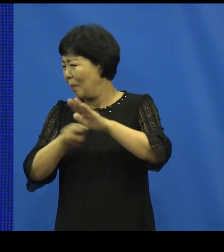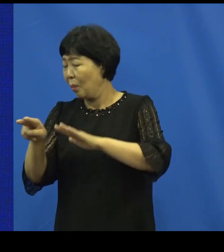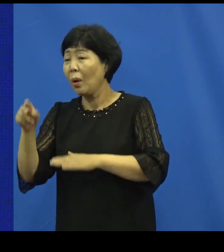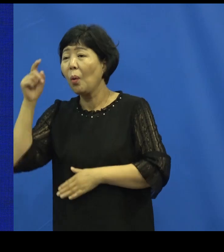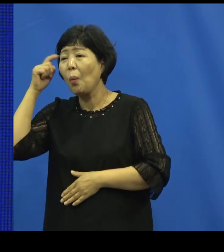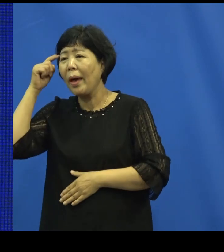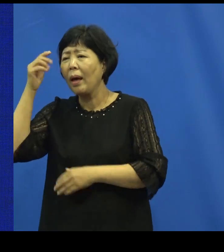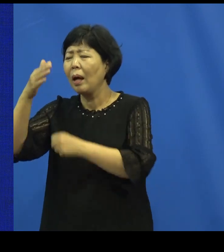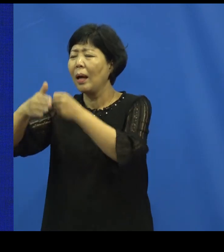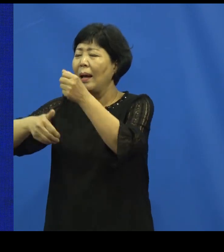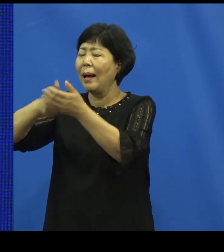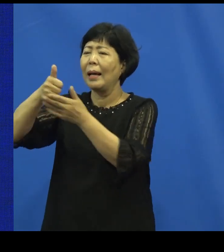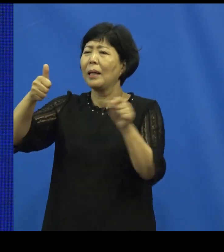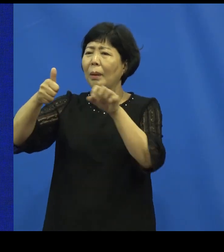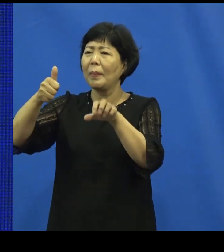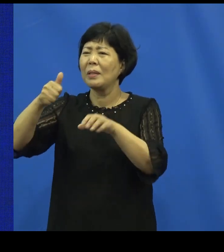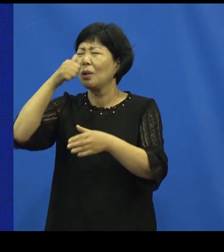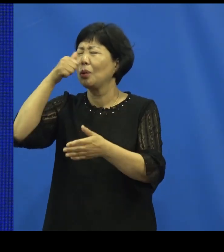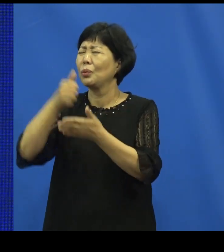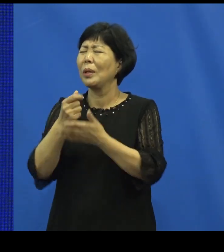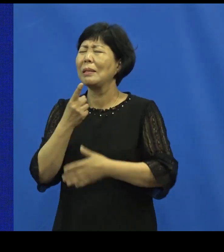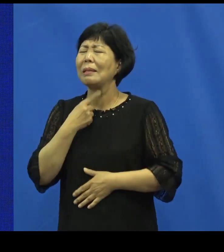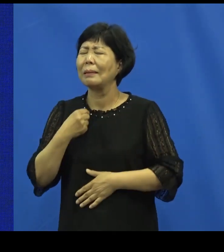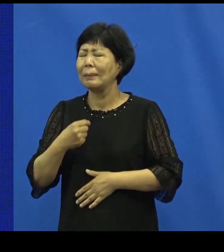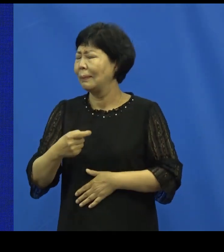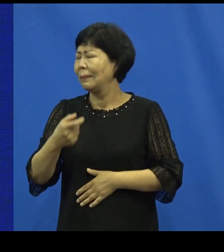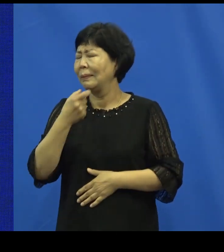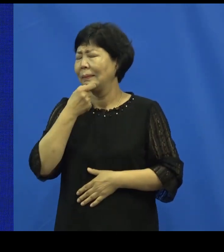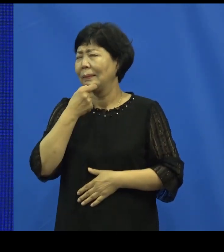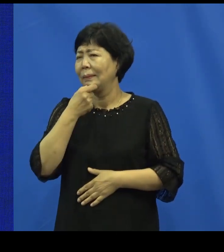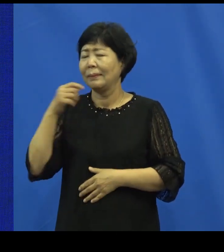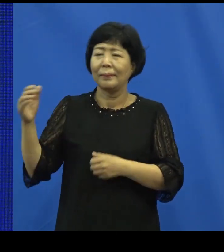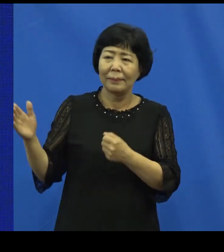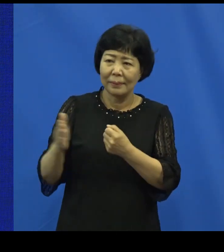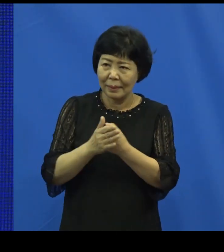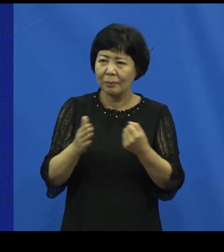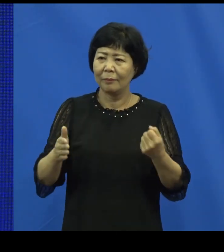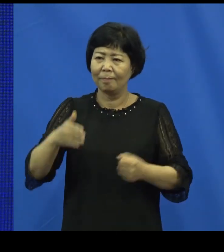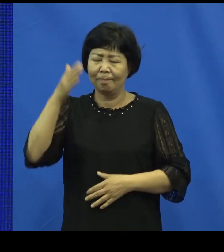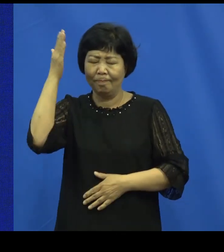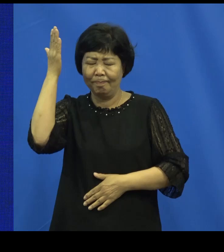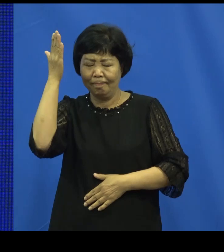하나님 앞에서 어떻게 이 죄를 지으리까 고결한 거죠.